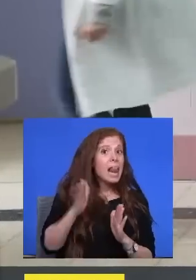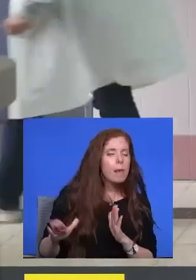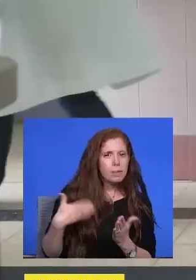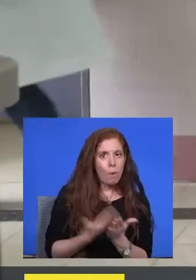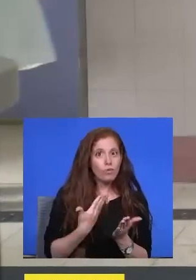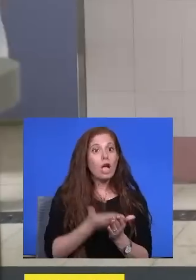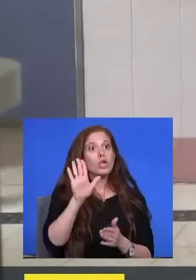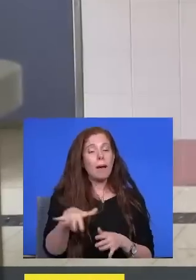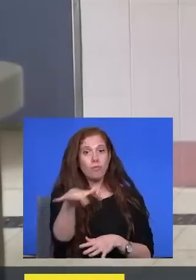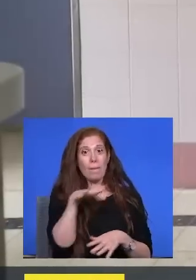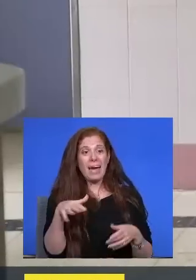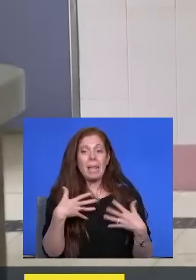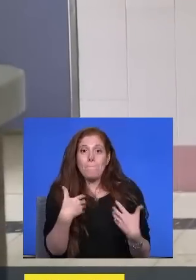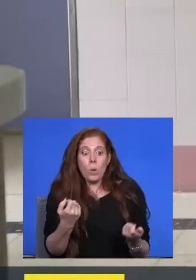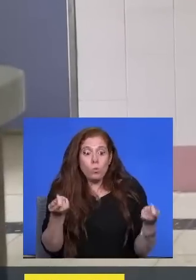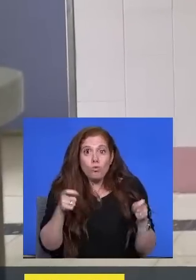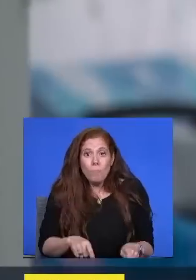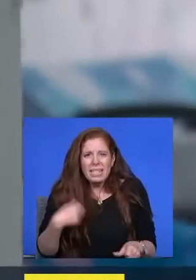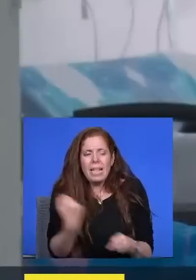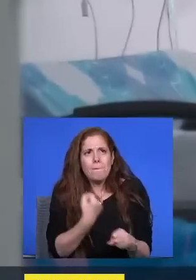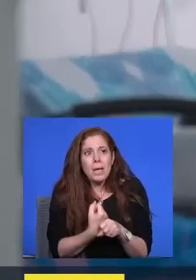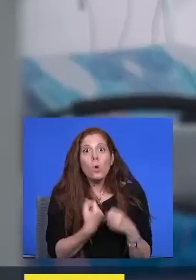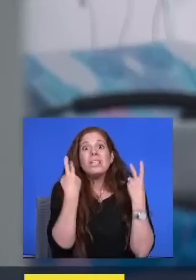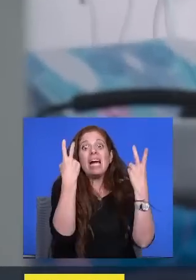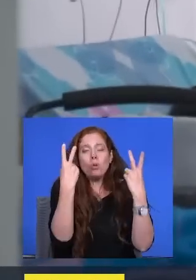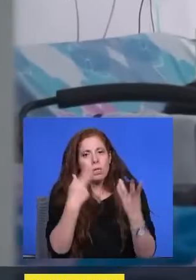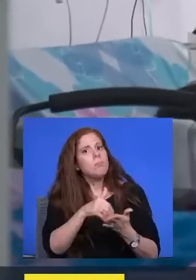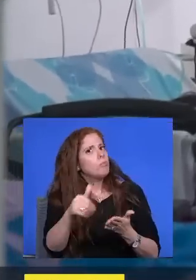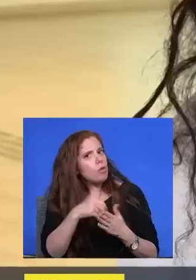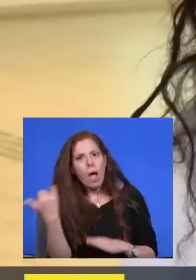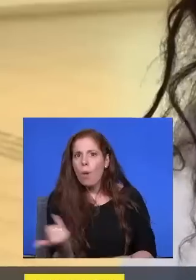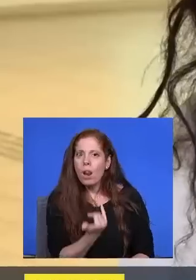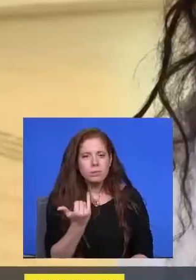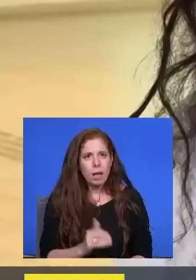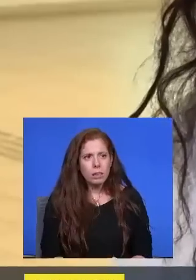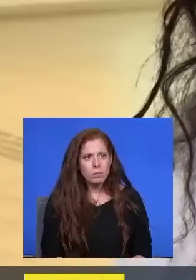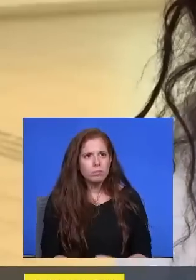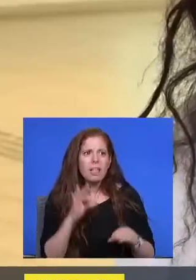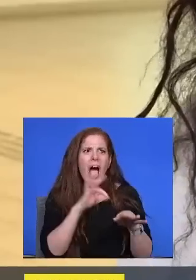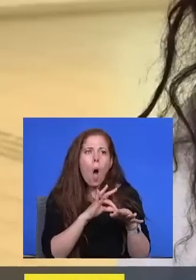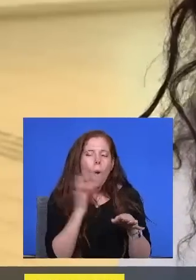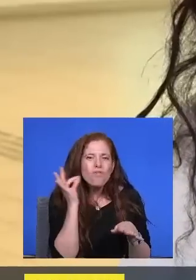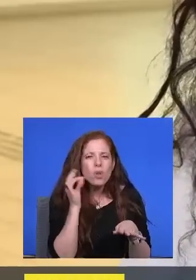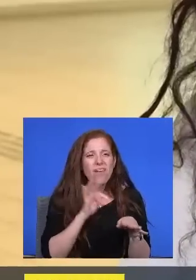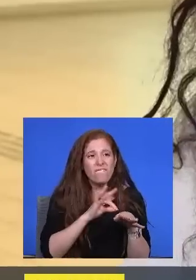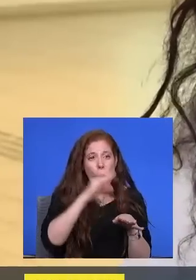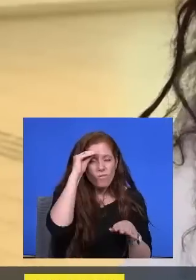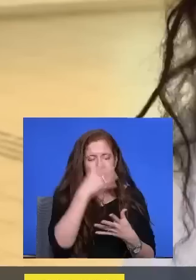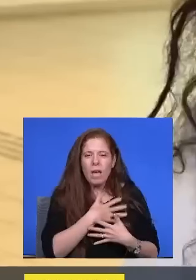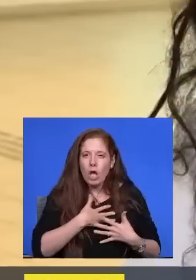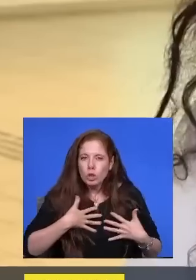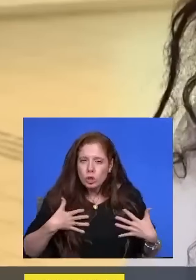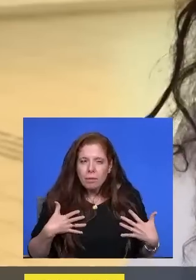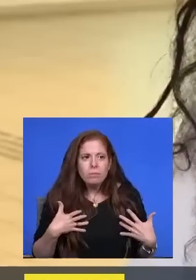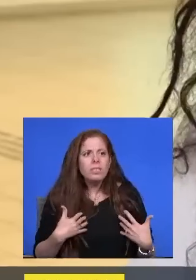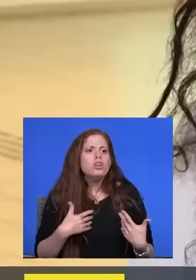הבריאות מושבתת, הפעילות החיונית להצלת חיים נמשכת כל העת. הרופאות והרופאים חשים בימים האלה שדמם